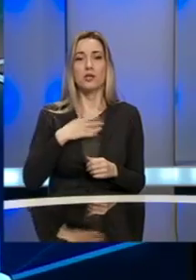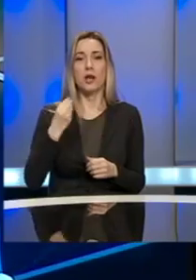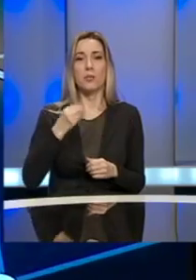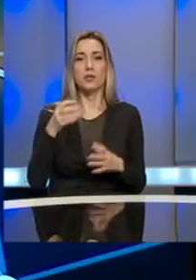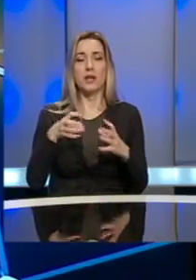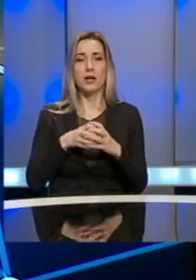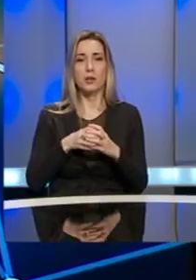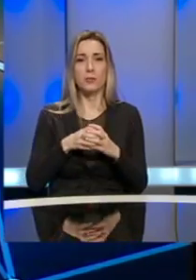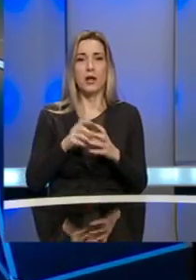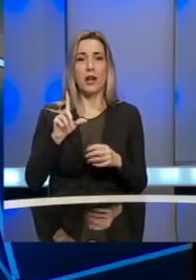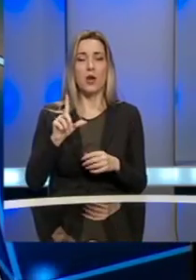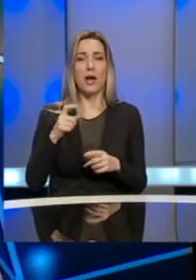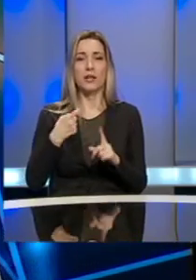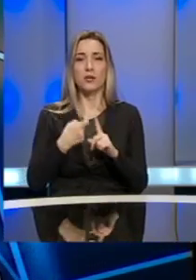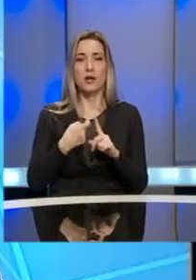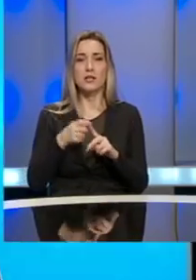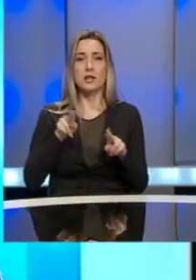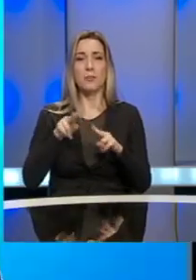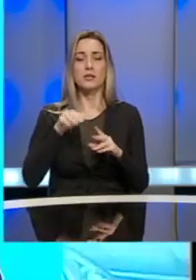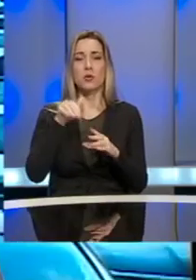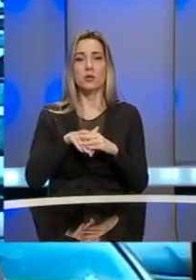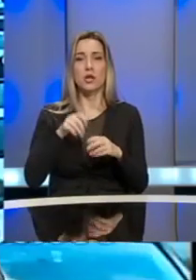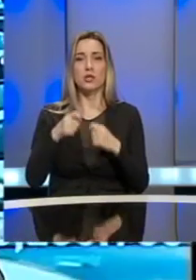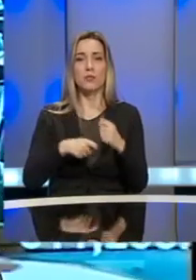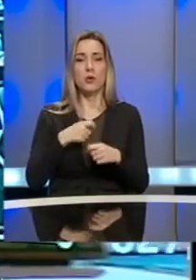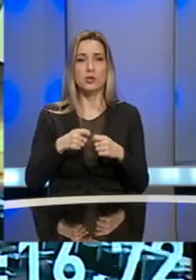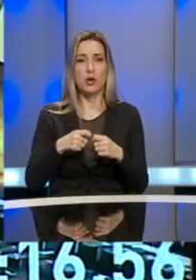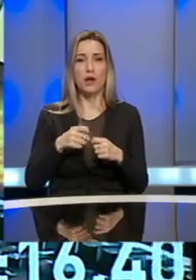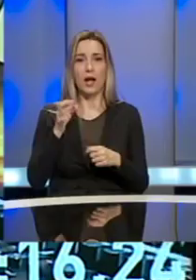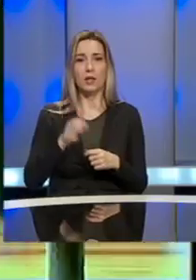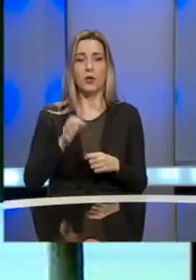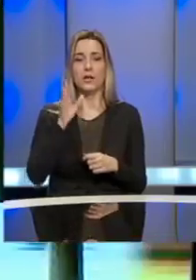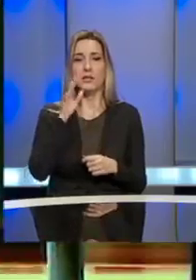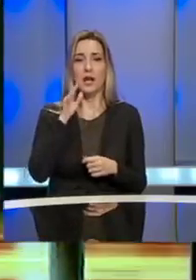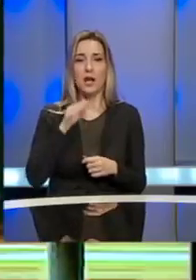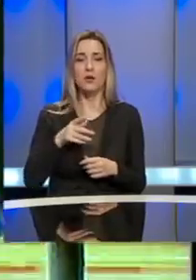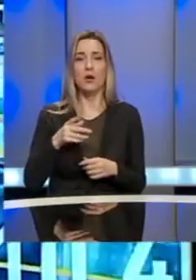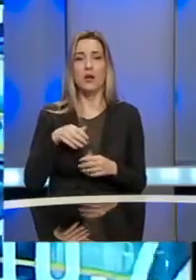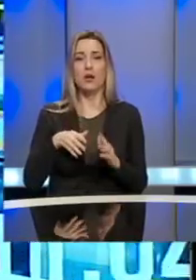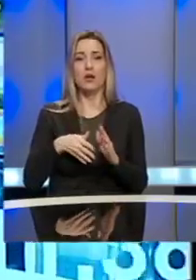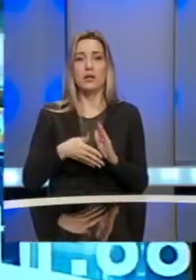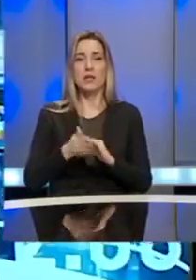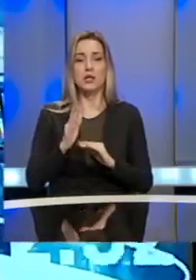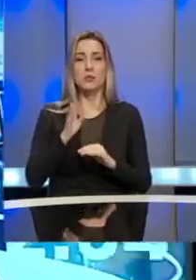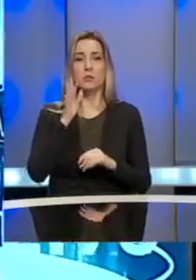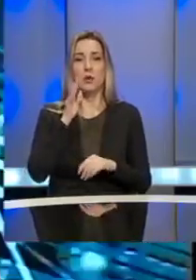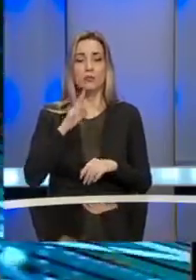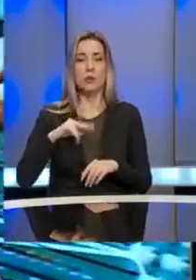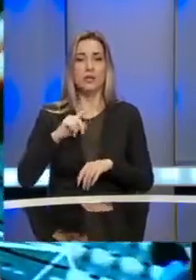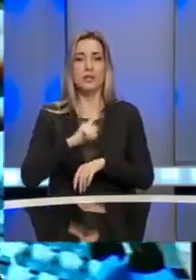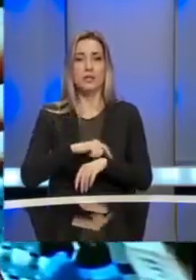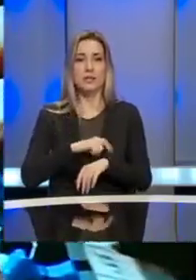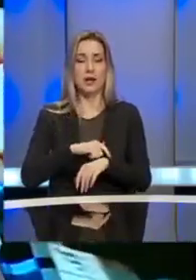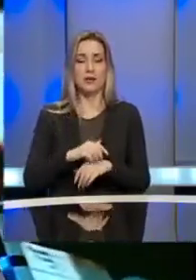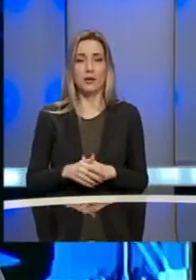i naš Leonard Kvesić sa ministrom unutrašnjih poslova kantona Sarajevo. Izašli smo iz policijskog sata. Pozdravljamo